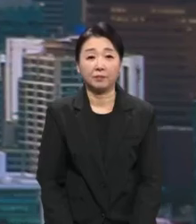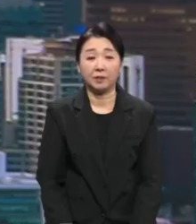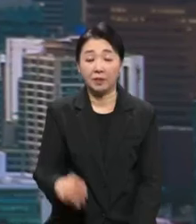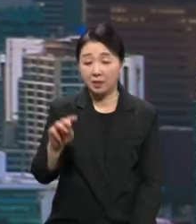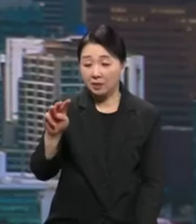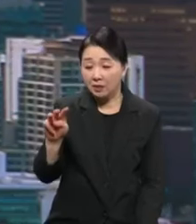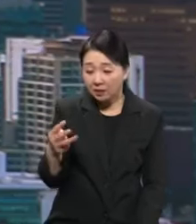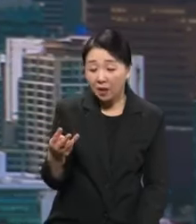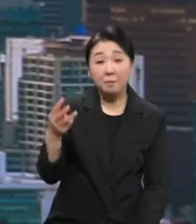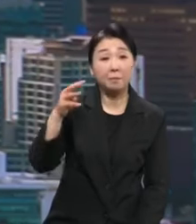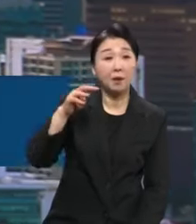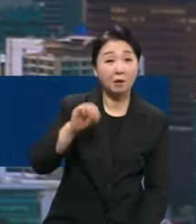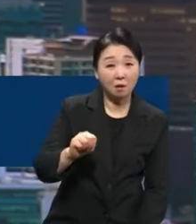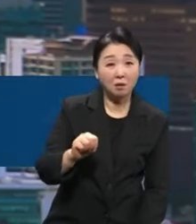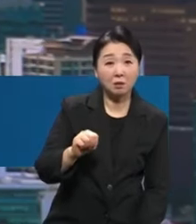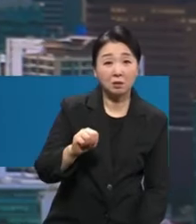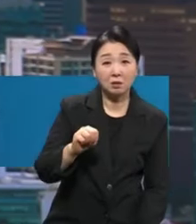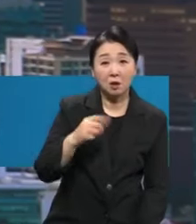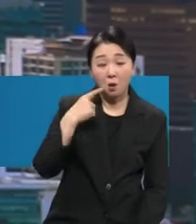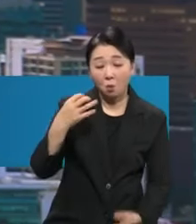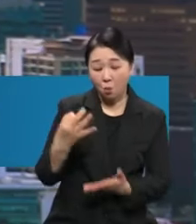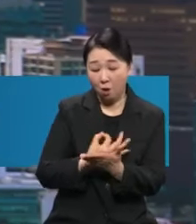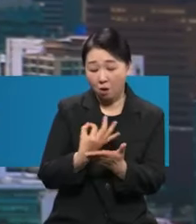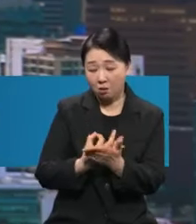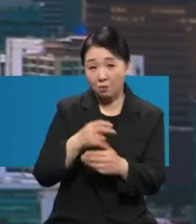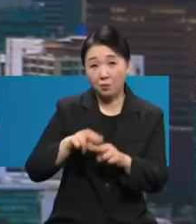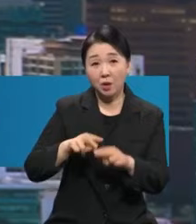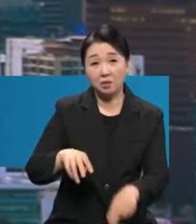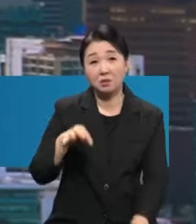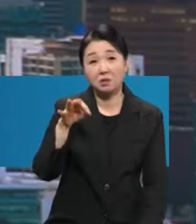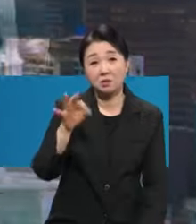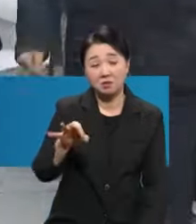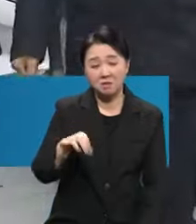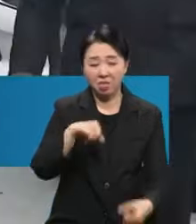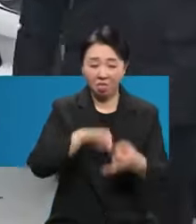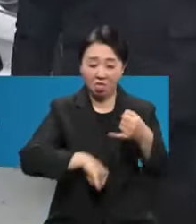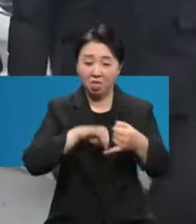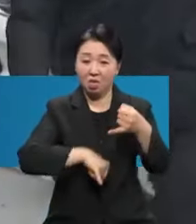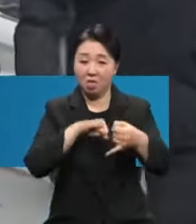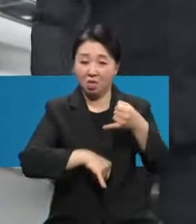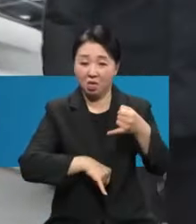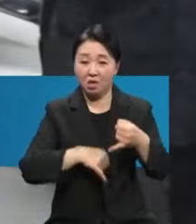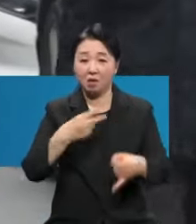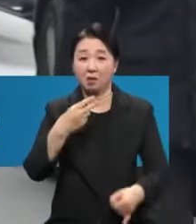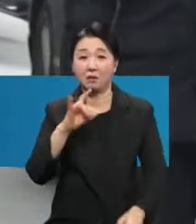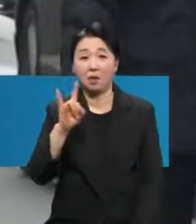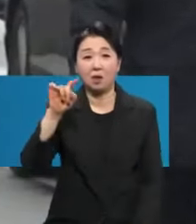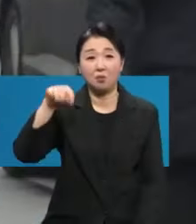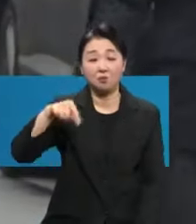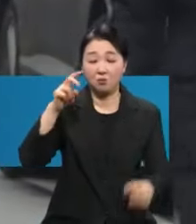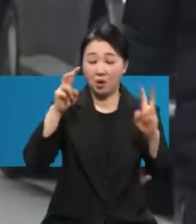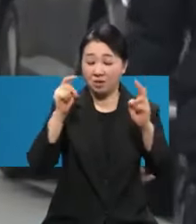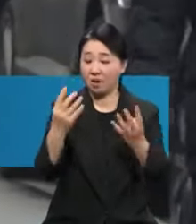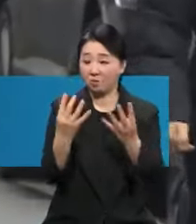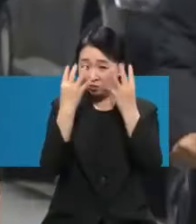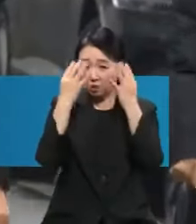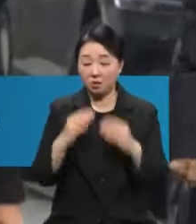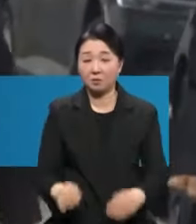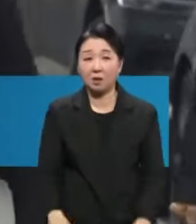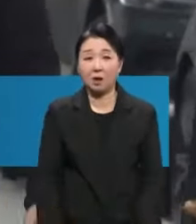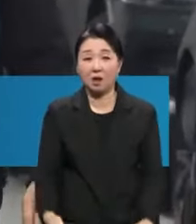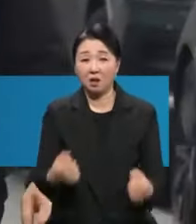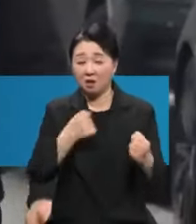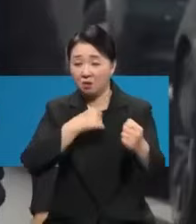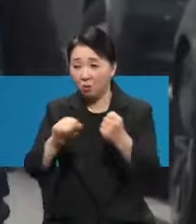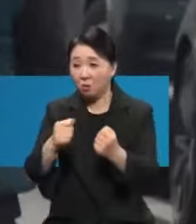300억 원대 임금과 퇴직금 체불 혐의를 받는 박영우 대유위니아그룹 회장이 구속됐습니다. 법원은 도주와 증거인멸